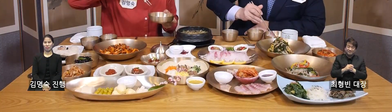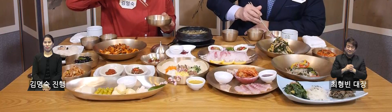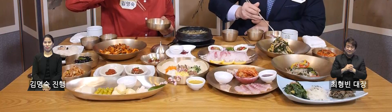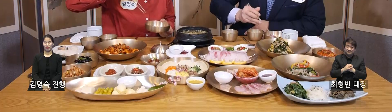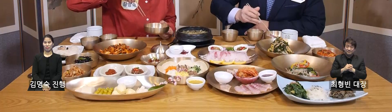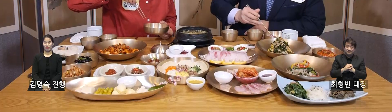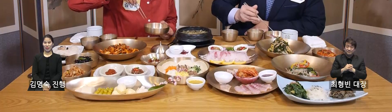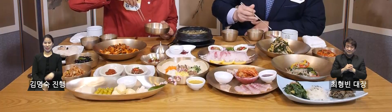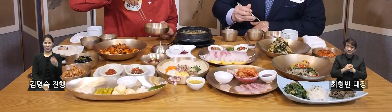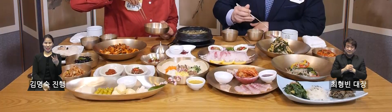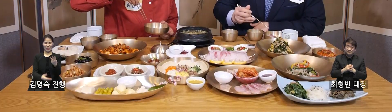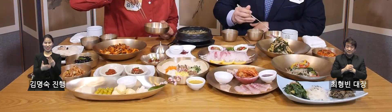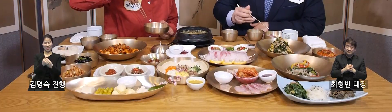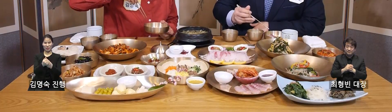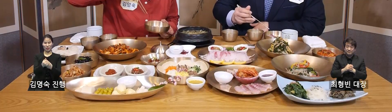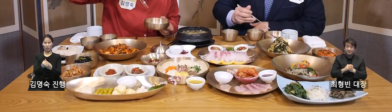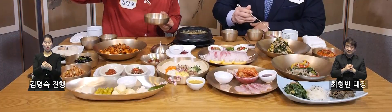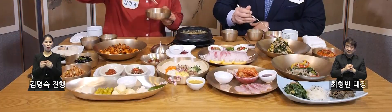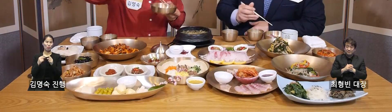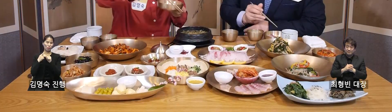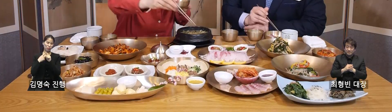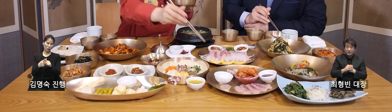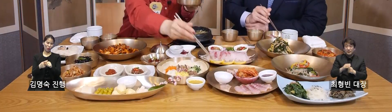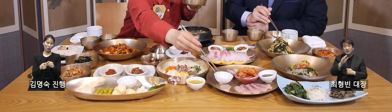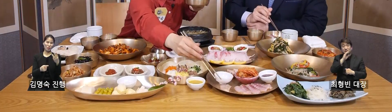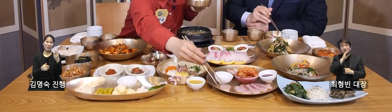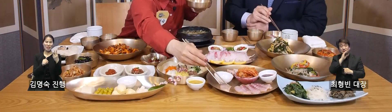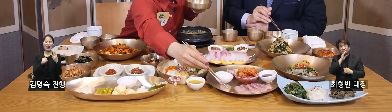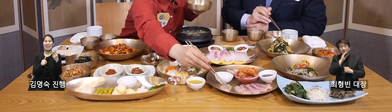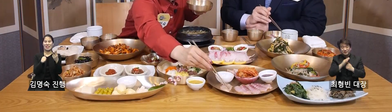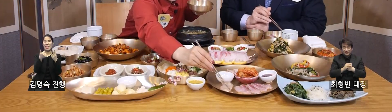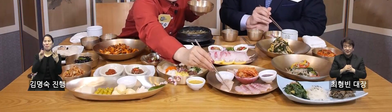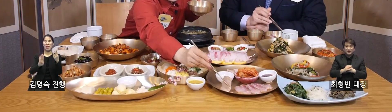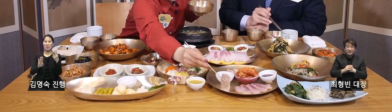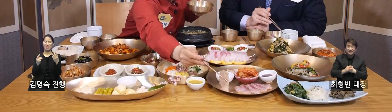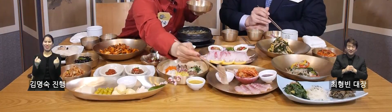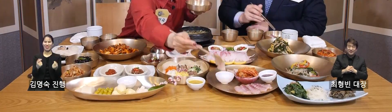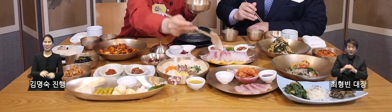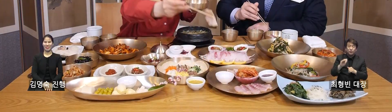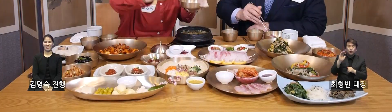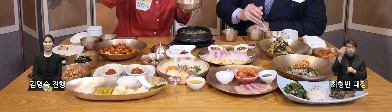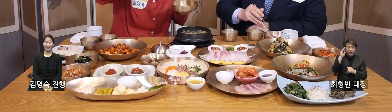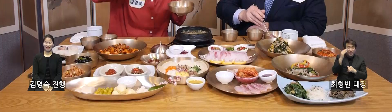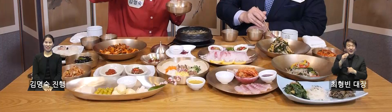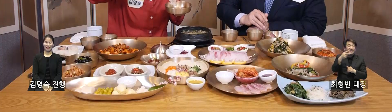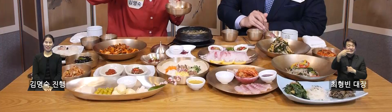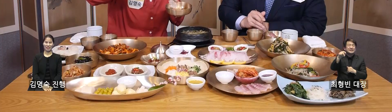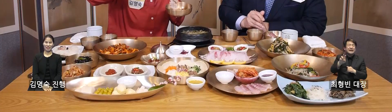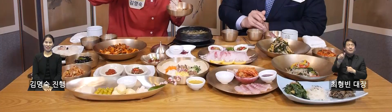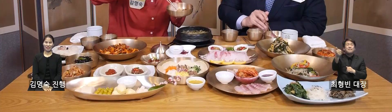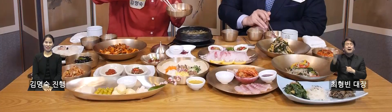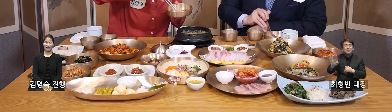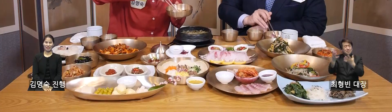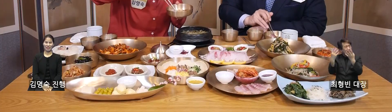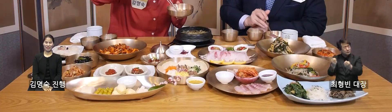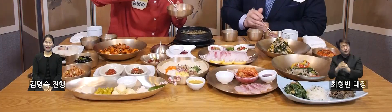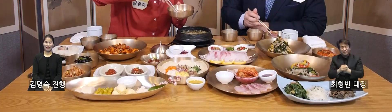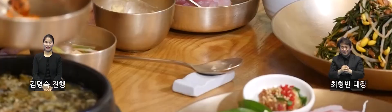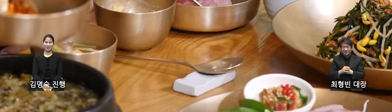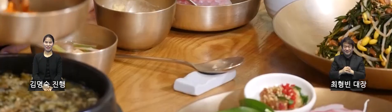근데 뭐 세 가지면 무조건 삼아 가 아닐까요 아 그렇지 않답니다 찾아온 사람은 삼합이 많죠 대 야 보면